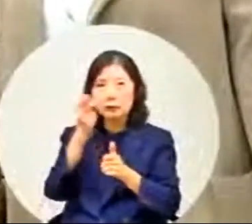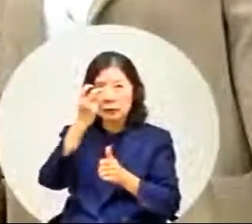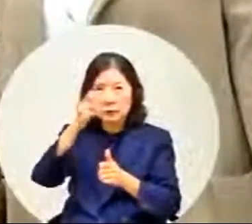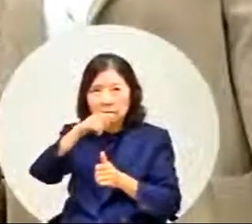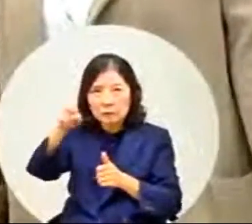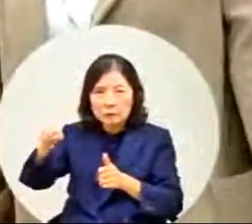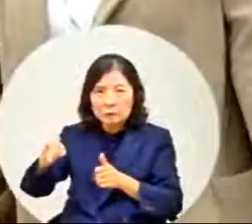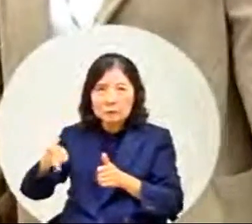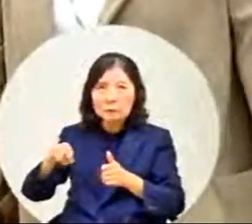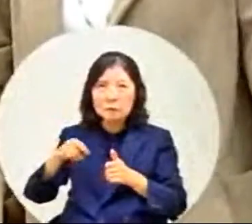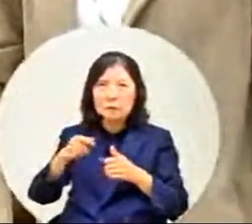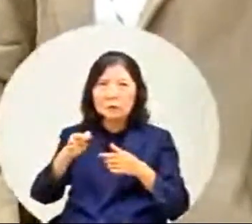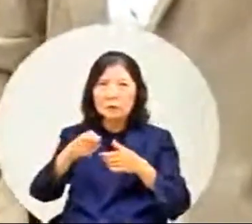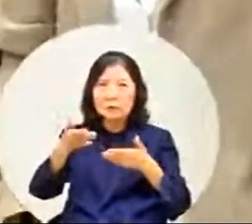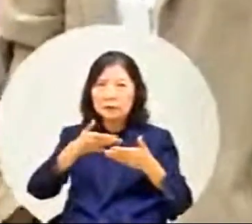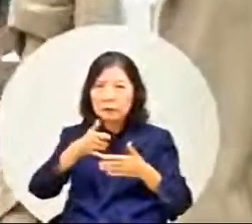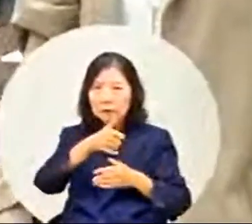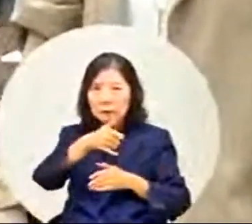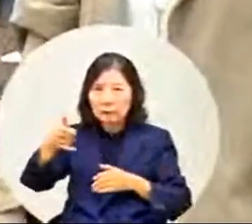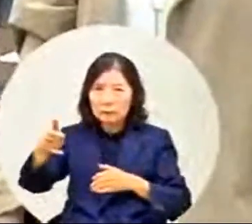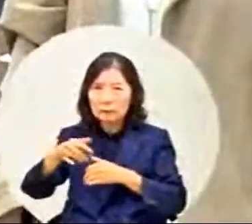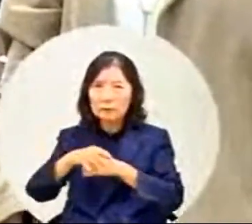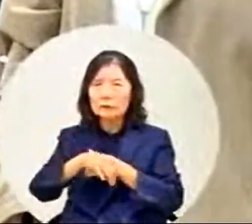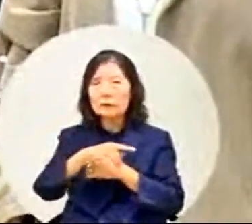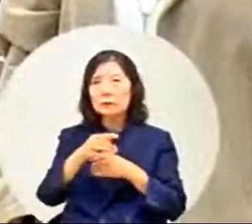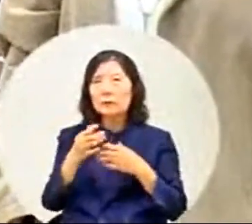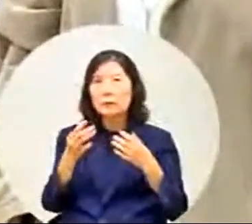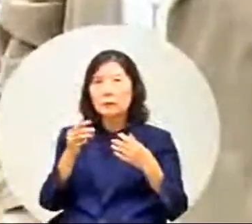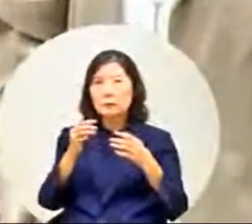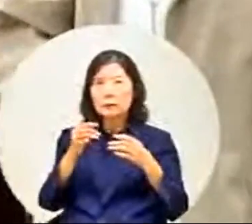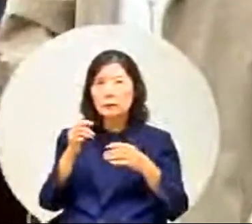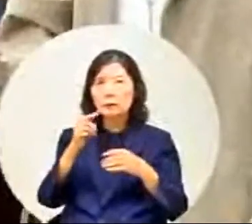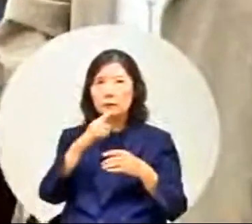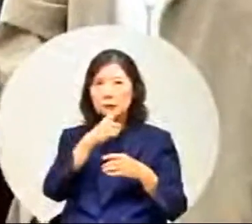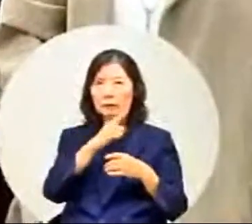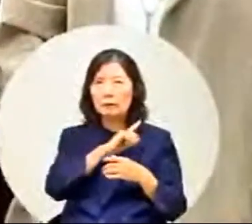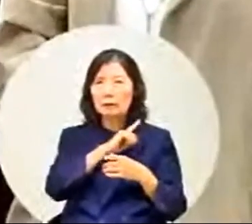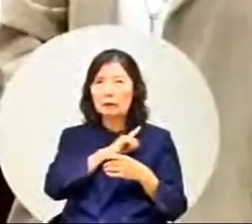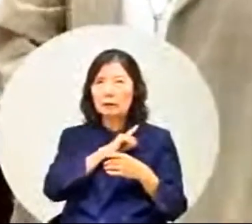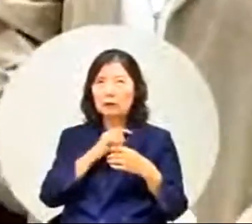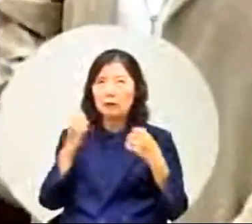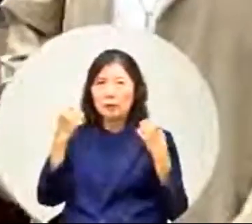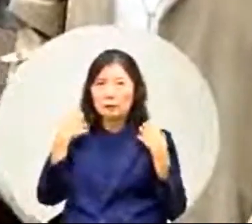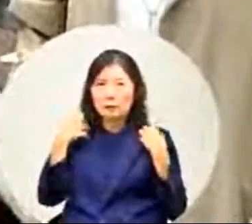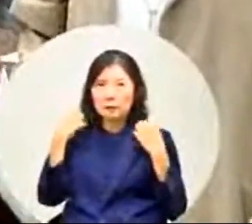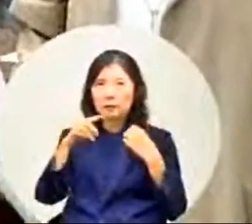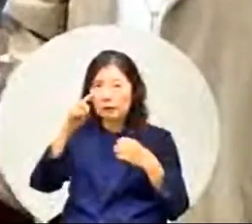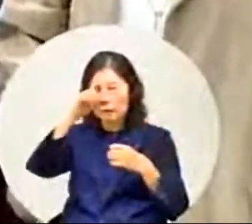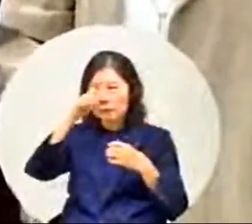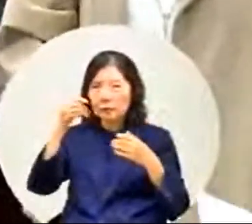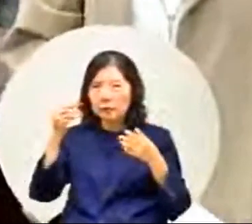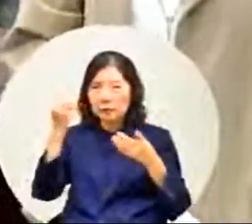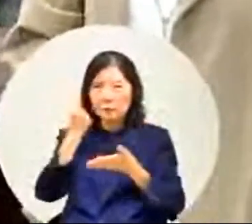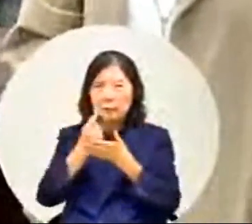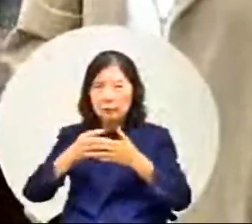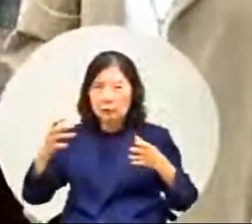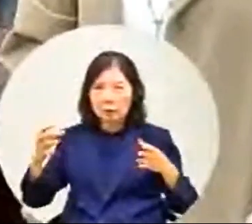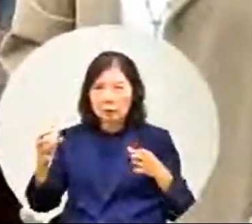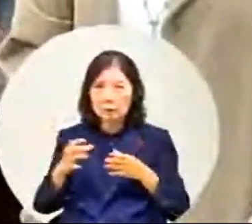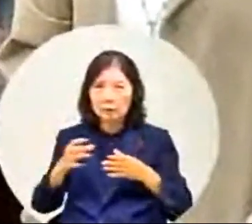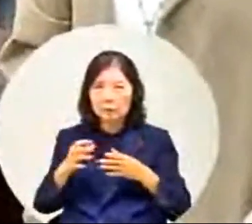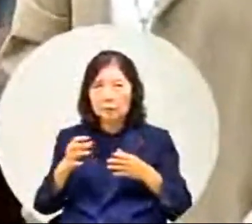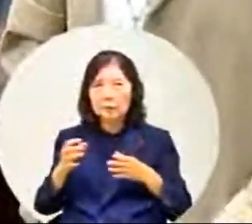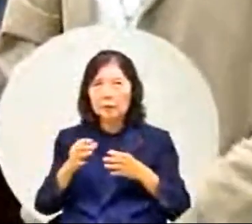基层公务人员，而是我们基于高雄市议员的职责，我们希望每一个建设都是要有永续发展